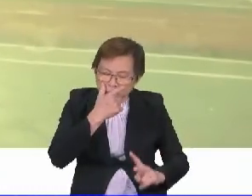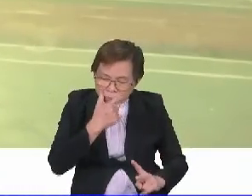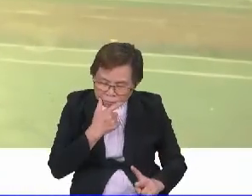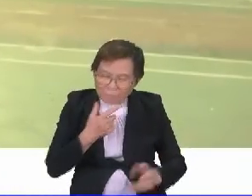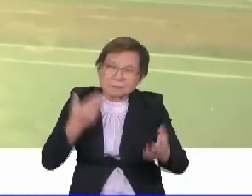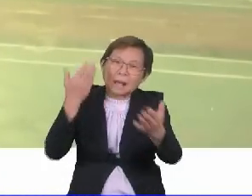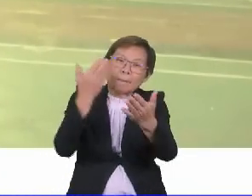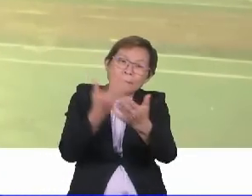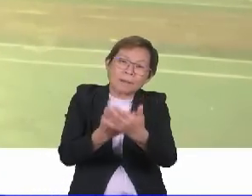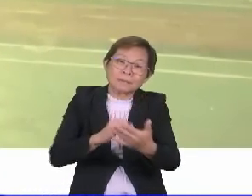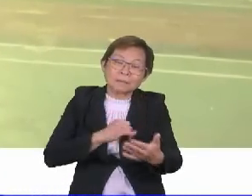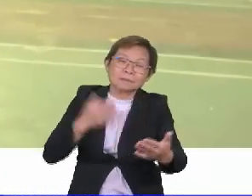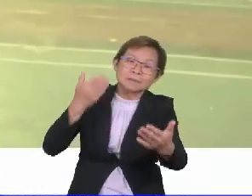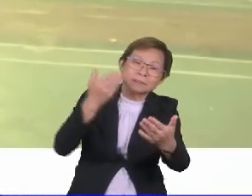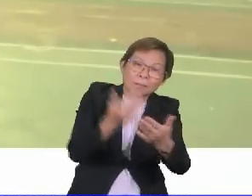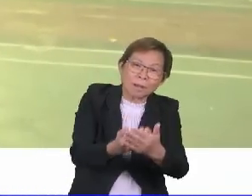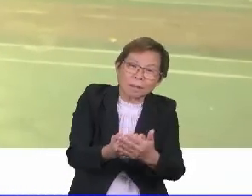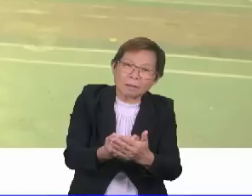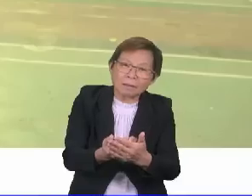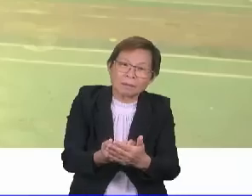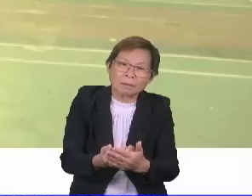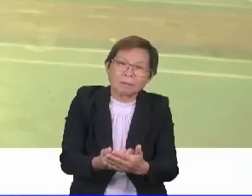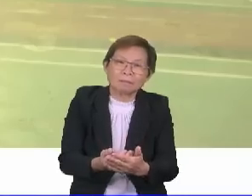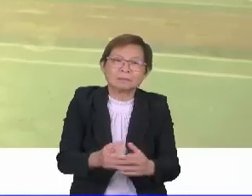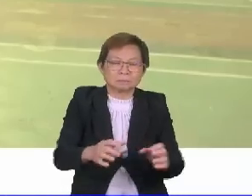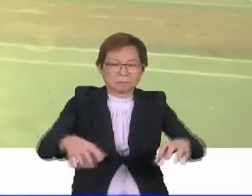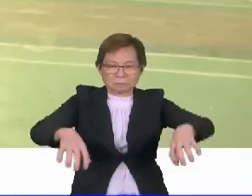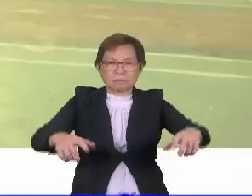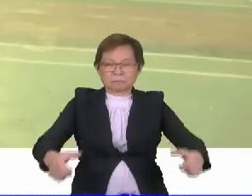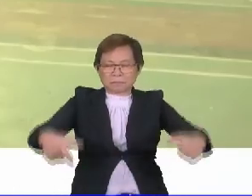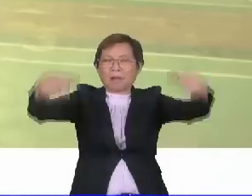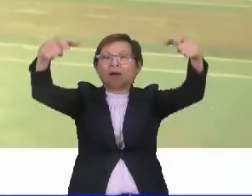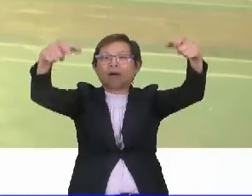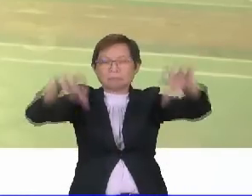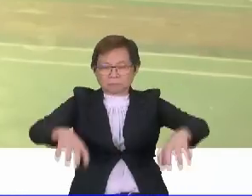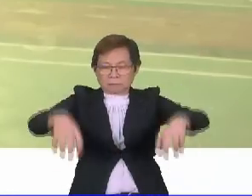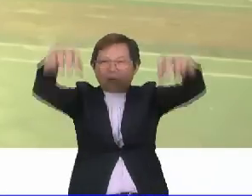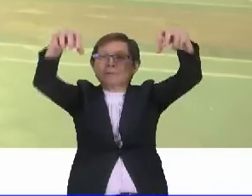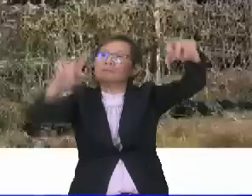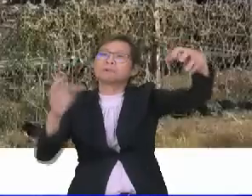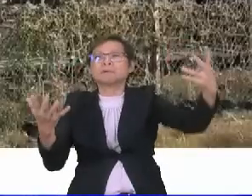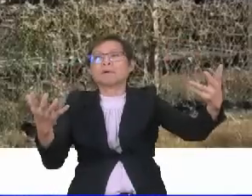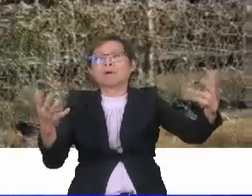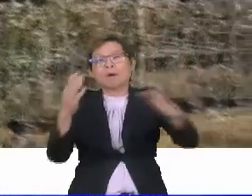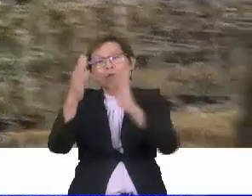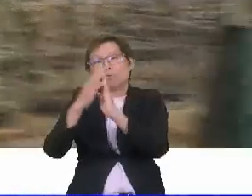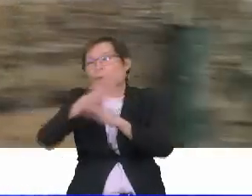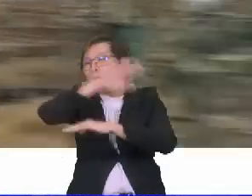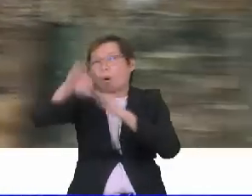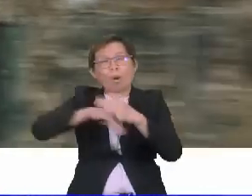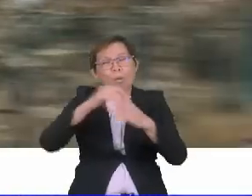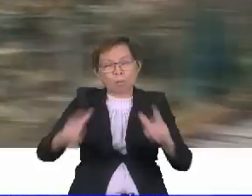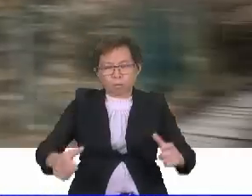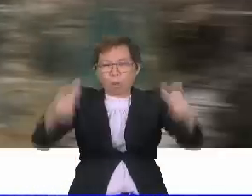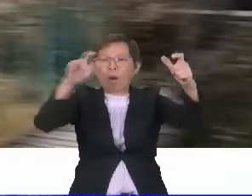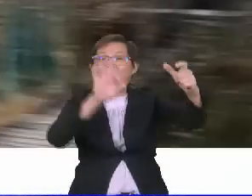sampai di tempat ini tinggal tiang aja rumah saya dan keseluruhan Blok